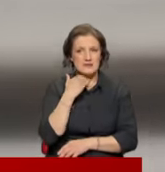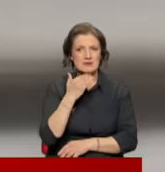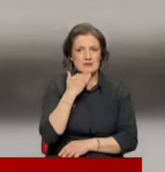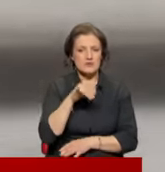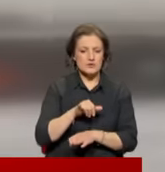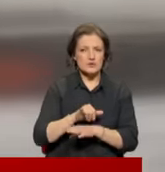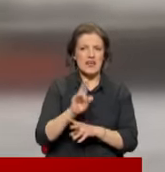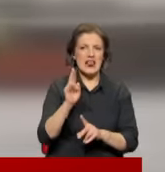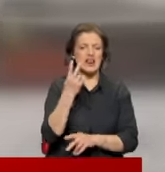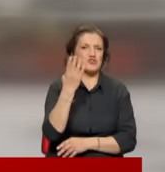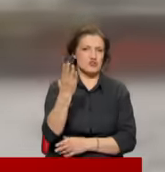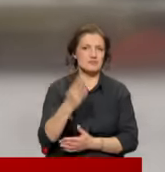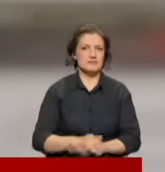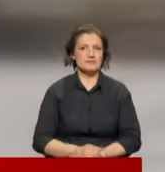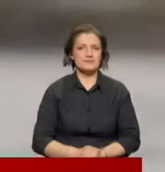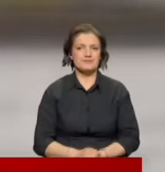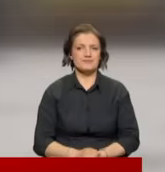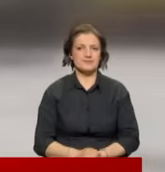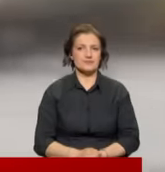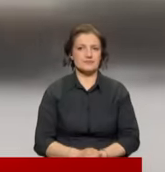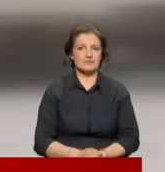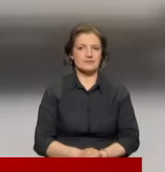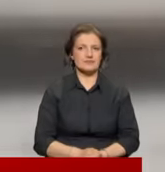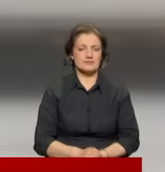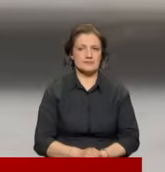çalışan uçak ilginç görüntüler ortaya çıkardı.